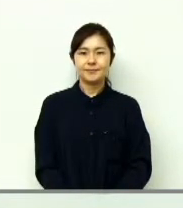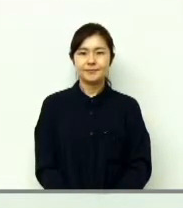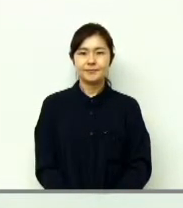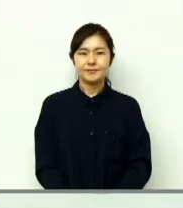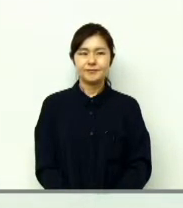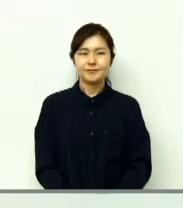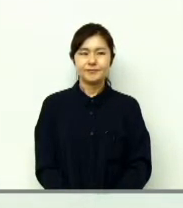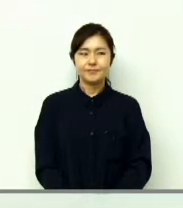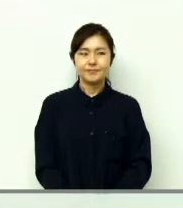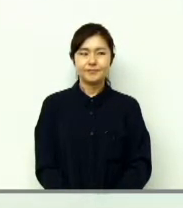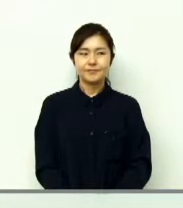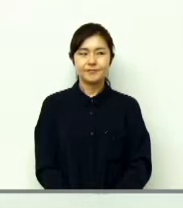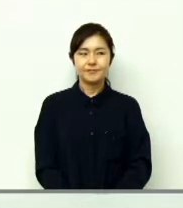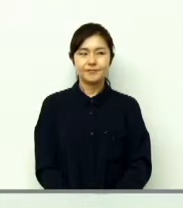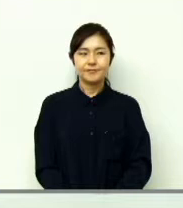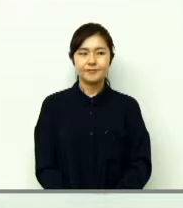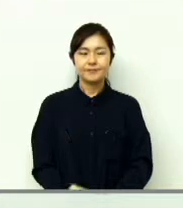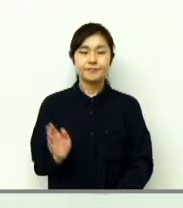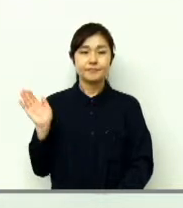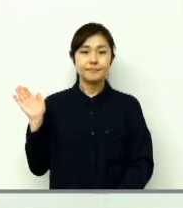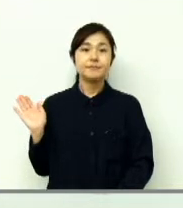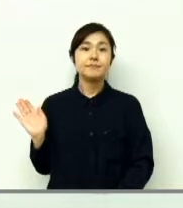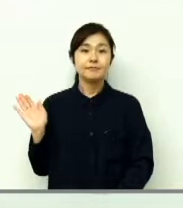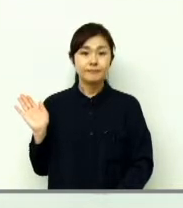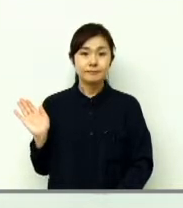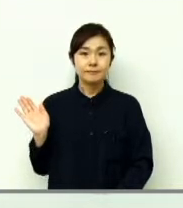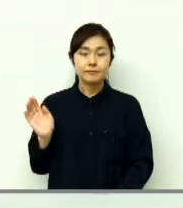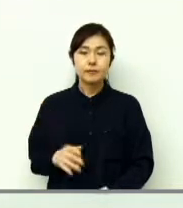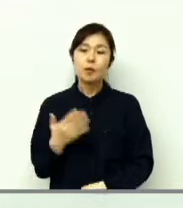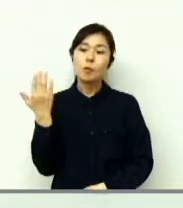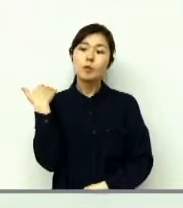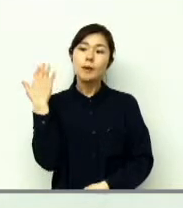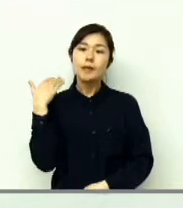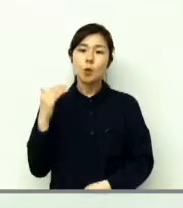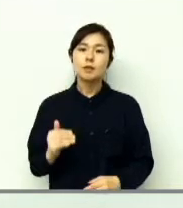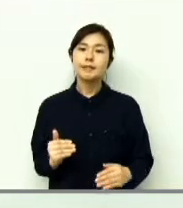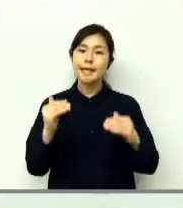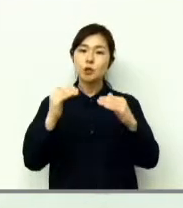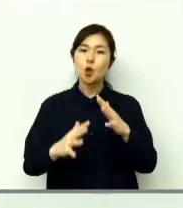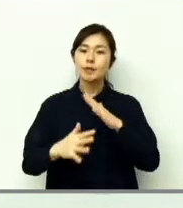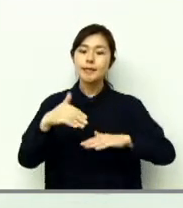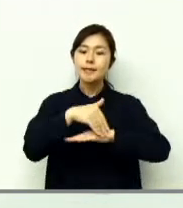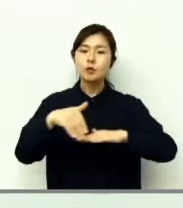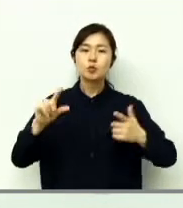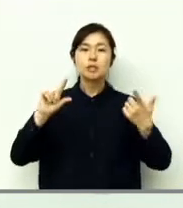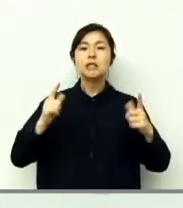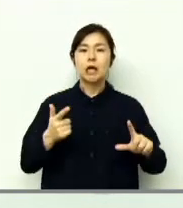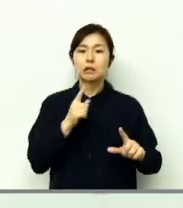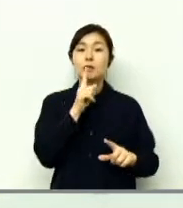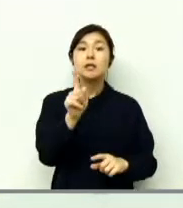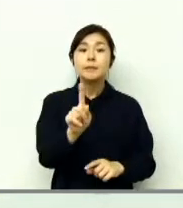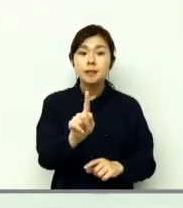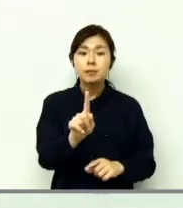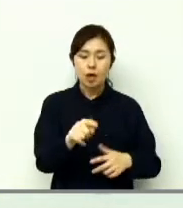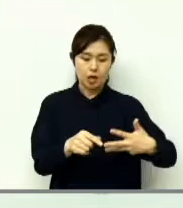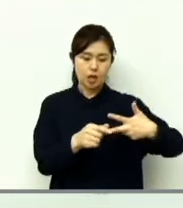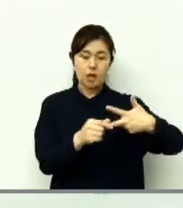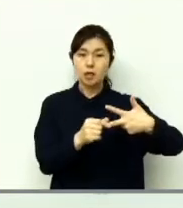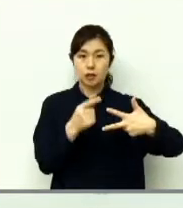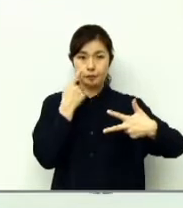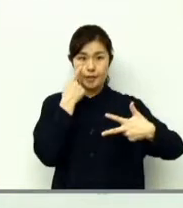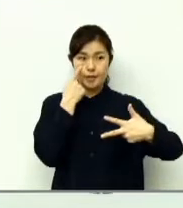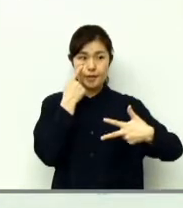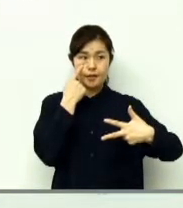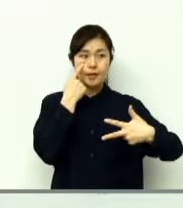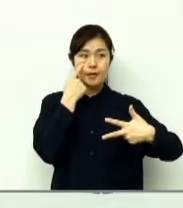この中で特に前回の成長戦略とのちょっとした違いでございますが、それはこの7つ目のですね、グローバ